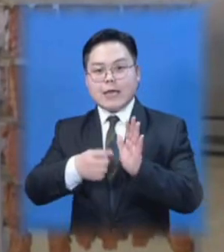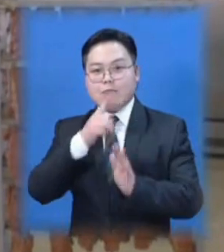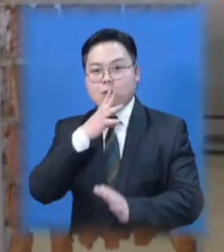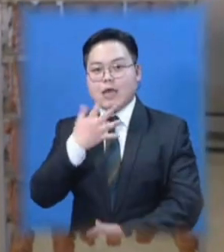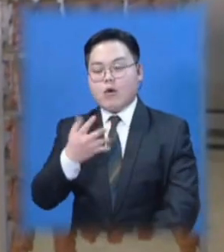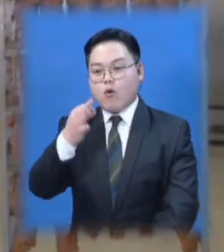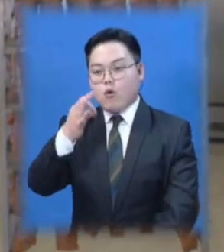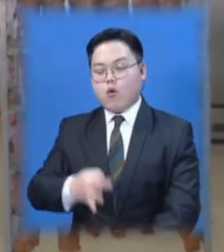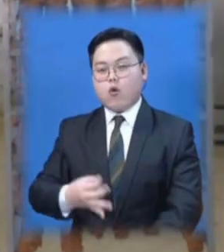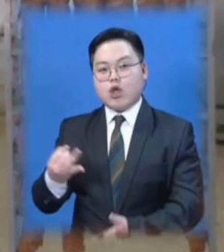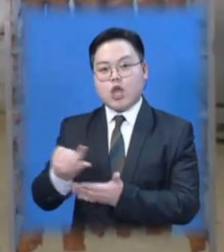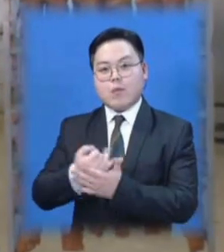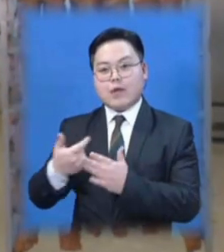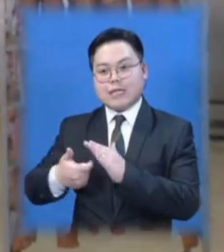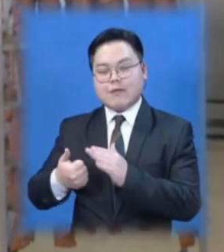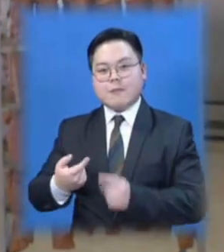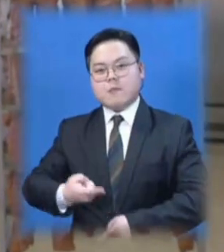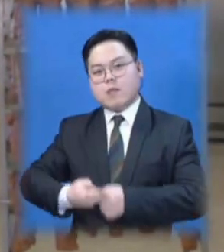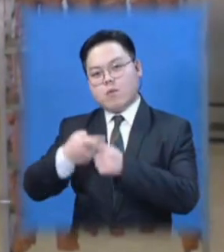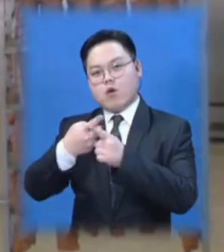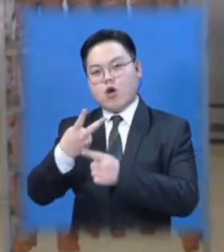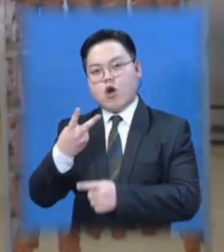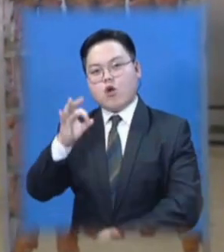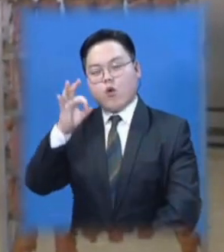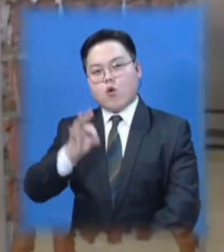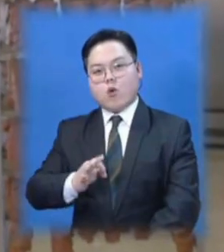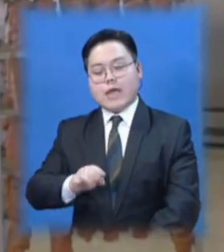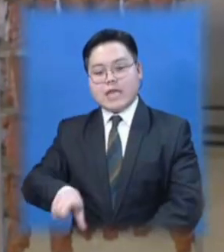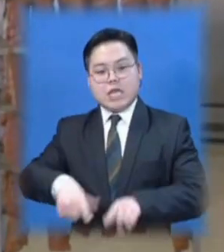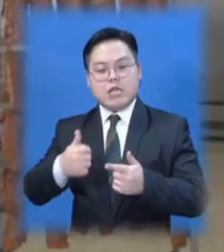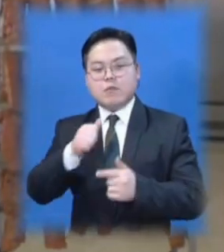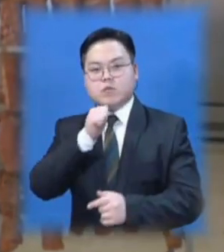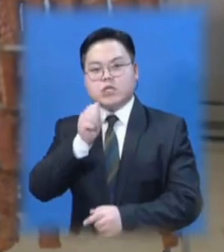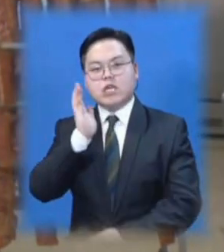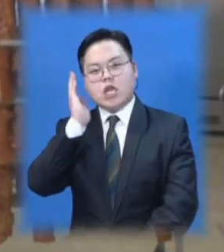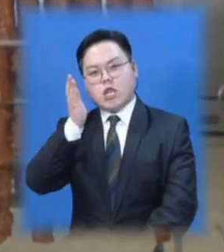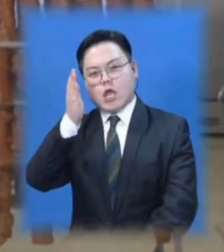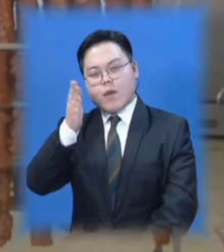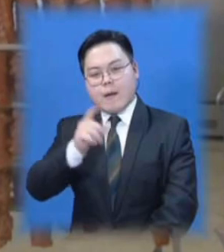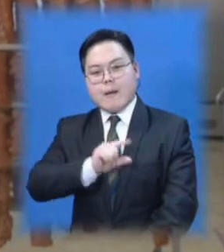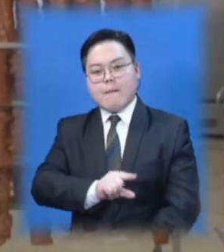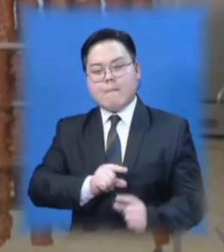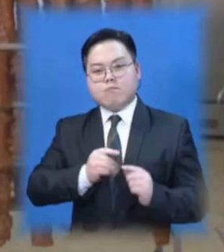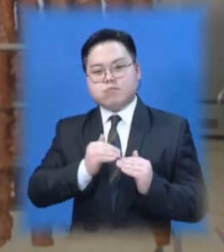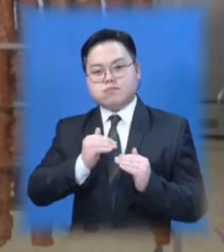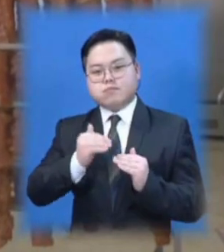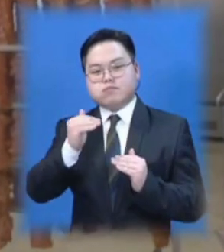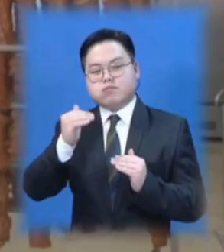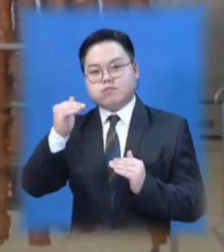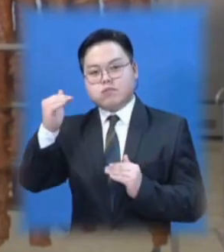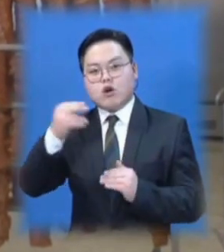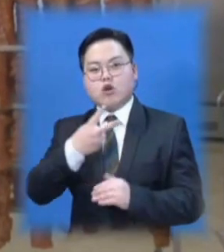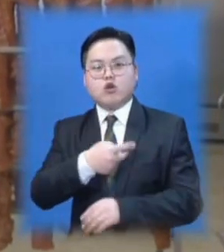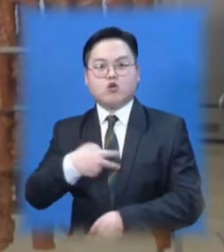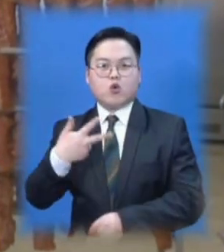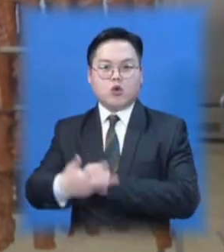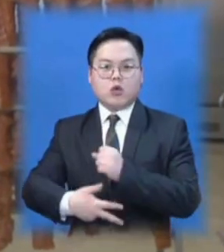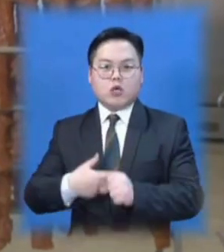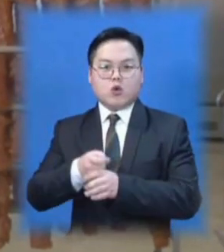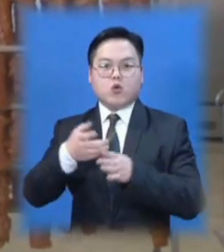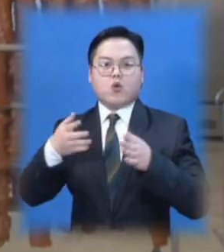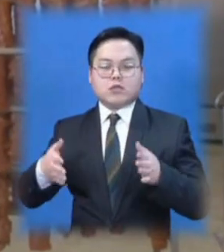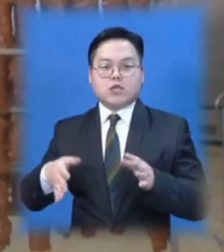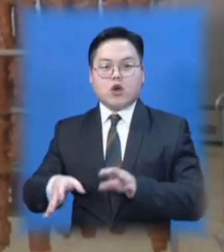төврийг үйлчлэр 20% болгоо. Гэтэ гинтхэн 20% тавьсан шүү. Одоо 2-3 жилийн хугацаанд үйлчлэр тавьсан. Хангамжлаа